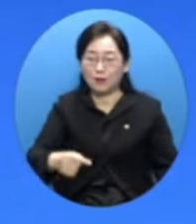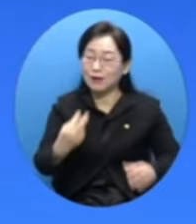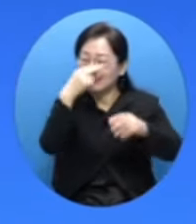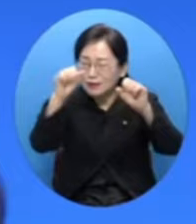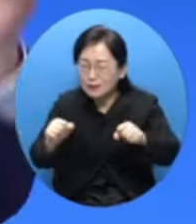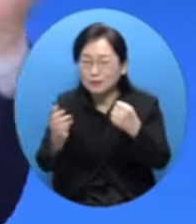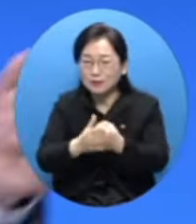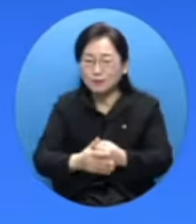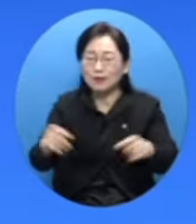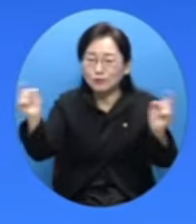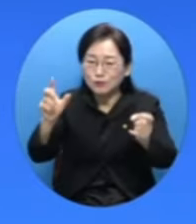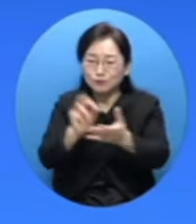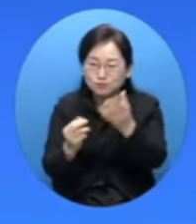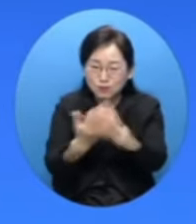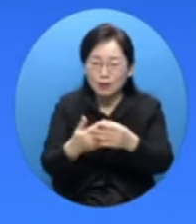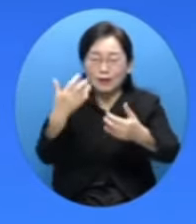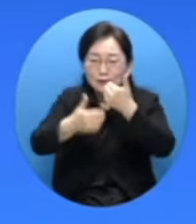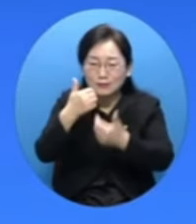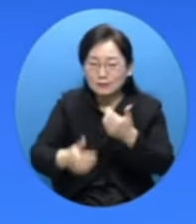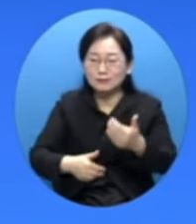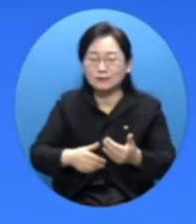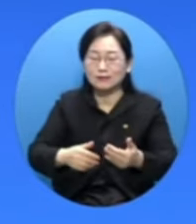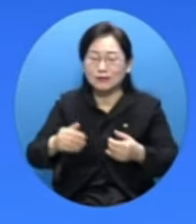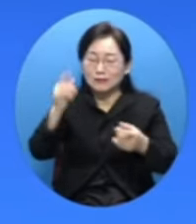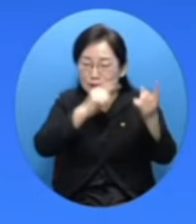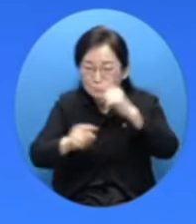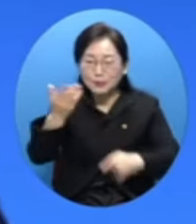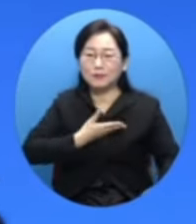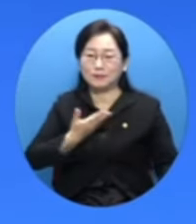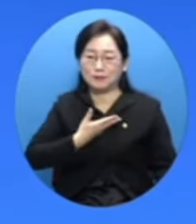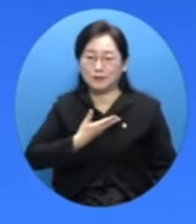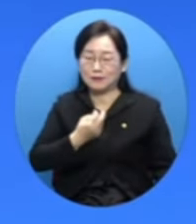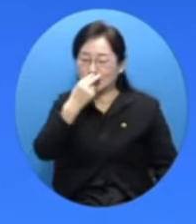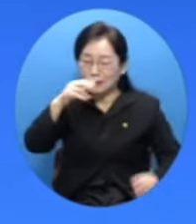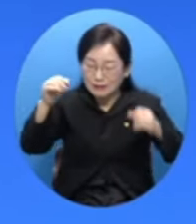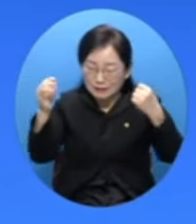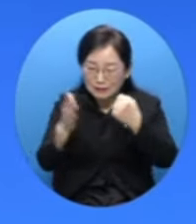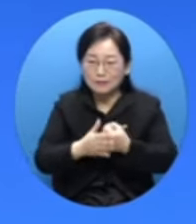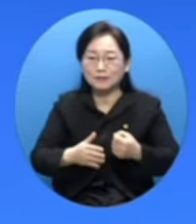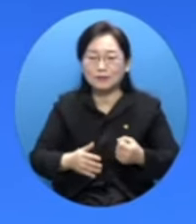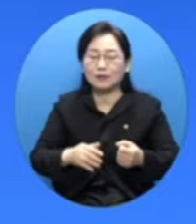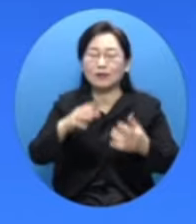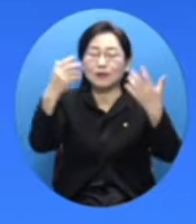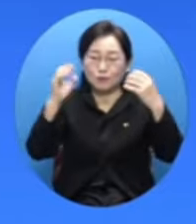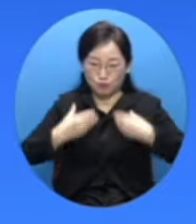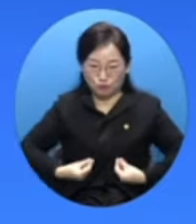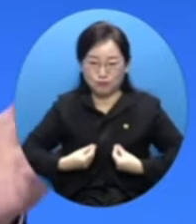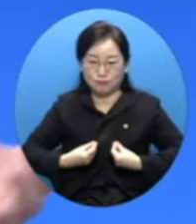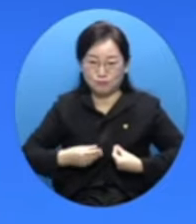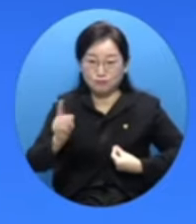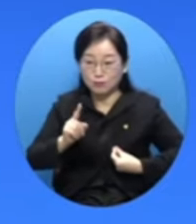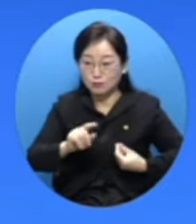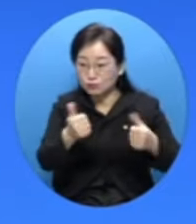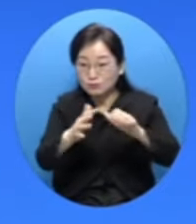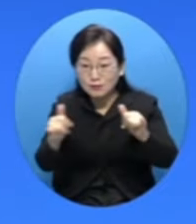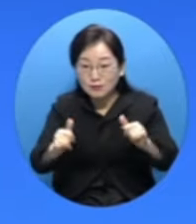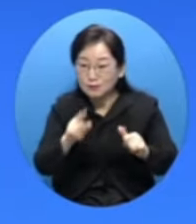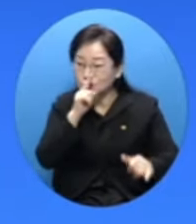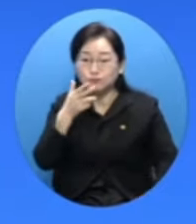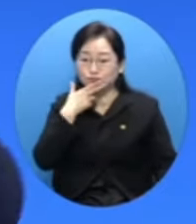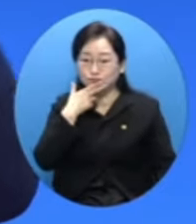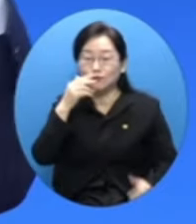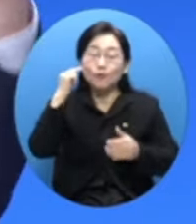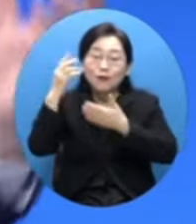때문에 늘 다투고 살아있기 때문에 갈등하고 살아있기 때문에 상처받고 살아있기 때문에 무너지는 것입니다. 죽은 자는 말이 없습니다. 죽은 자는 하나님이